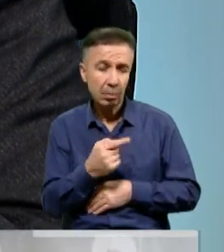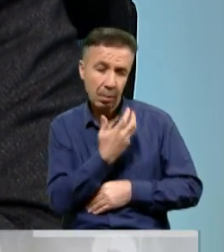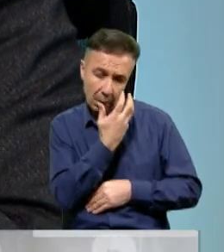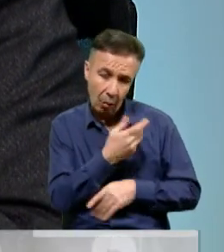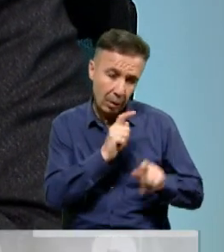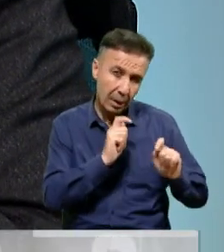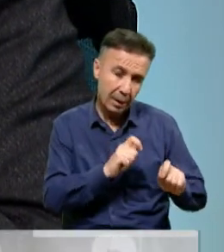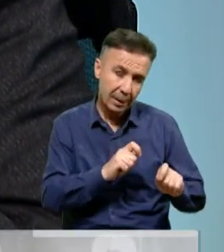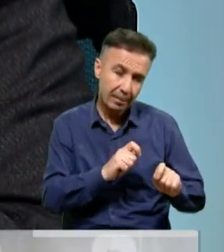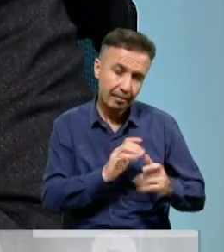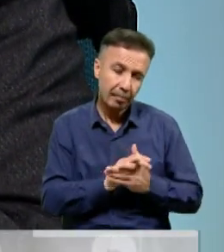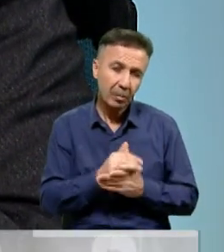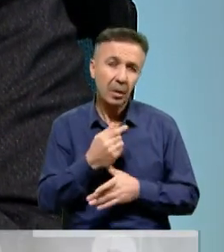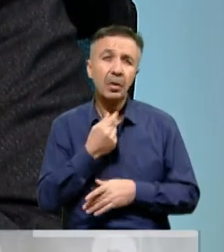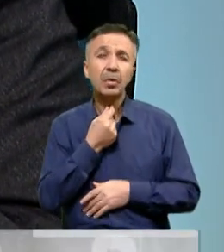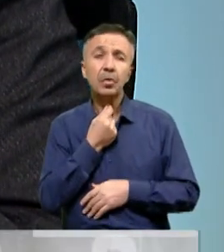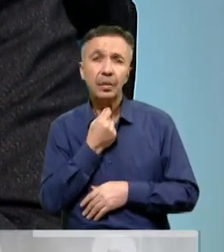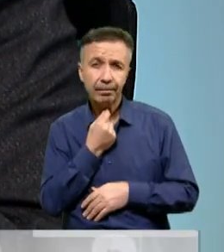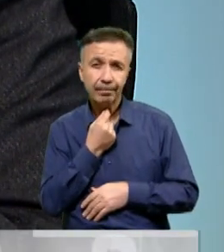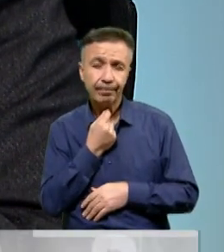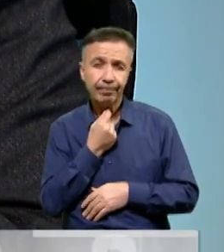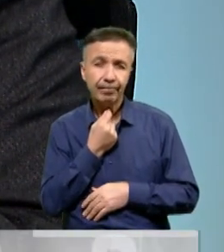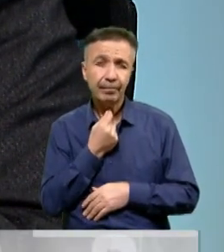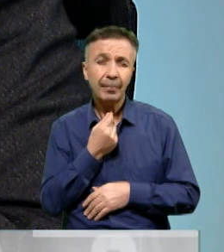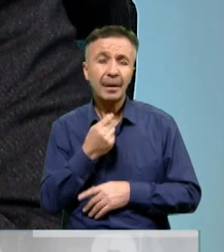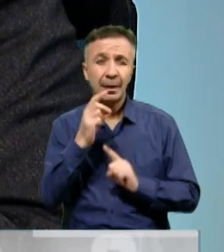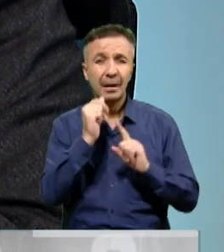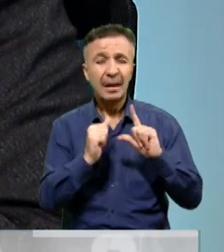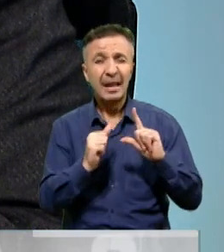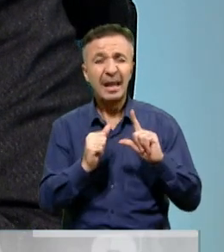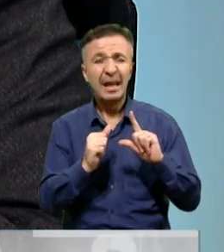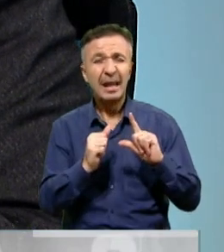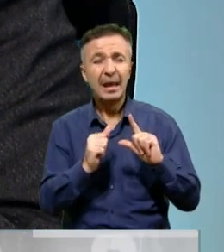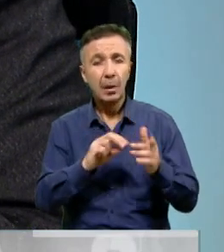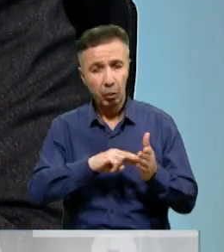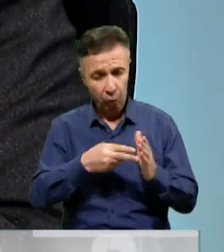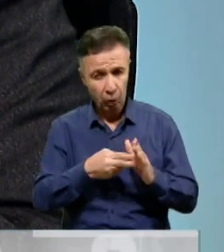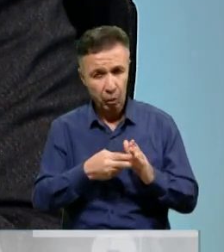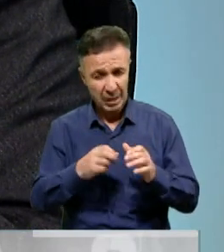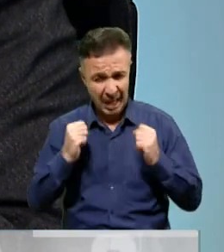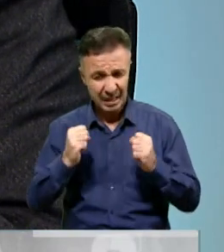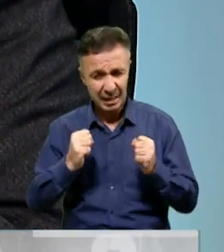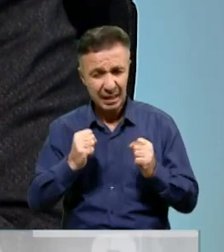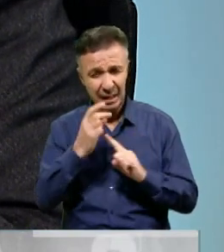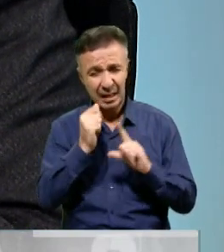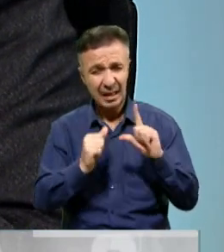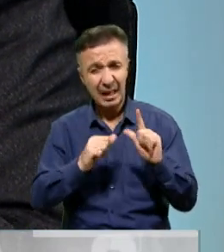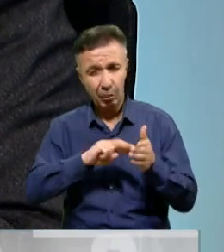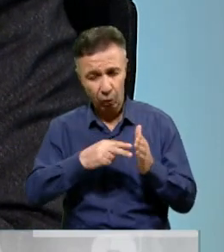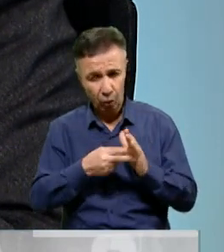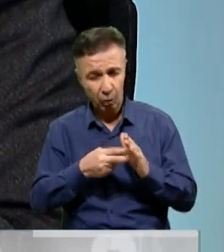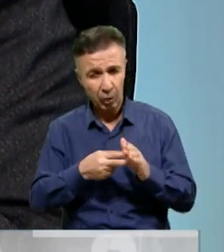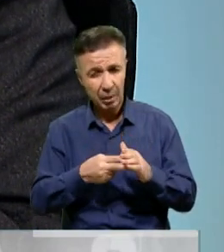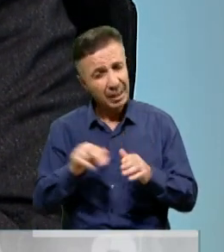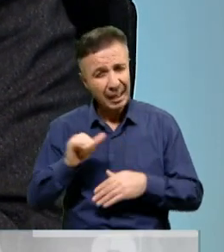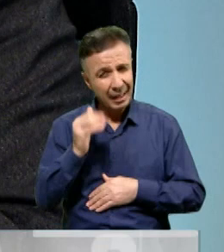ederiz. Lütfen il müftülüğümüz, Erzincan il müftülüğümüze varsınlar. Orada çok muhterem hocalarım